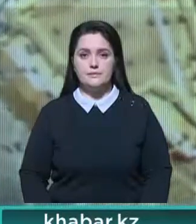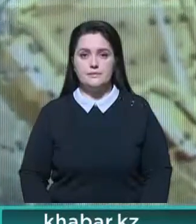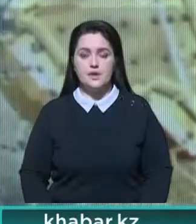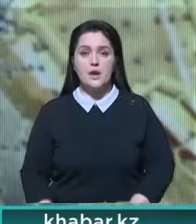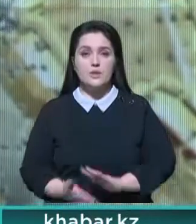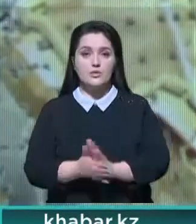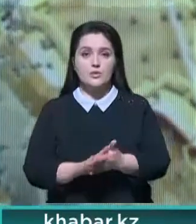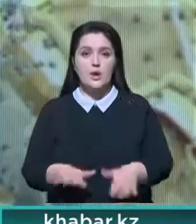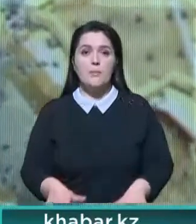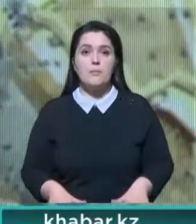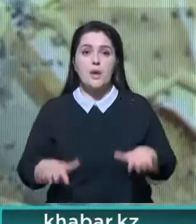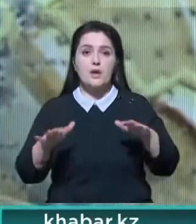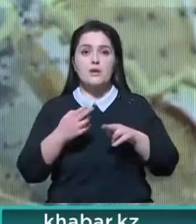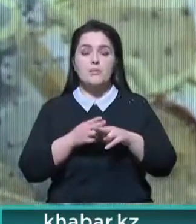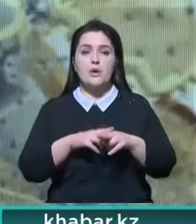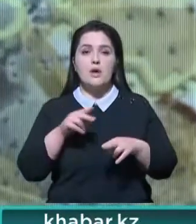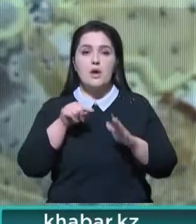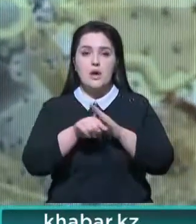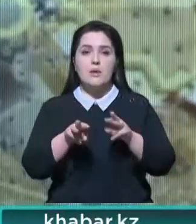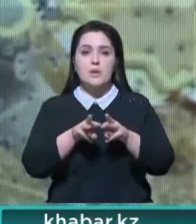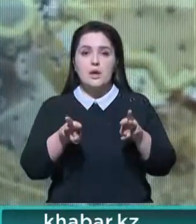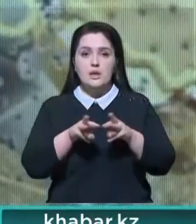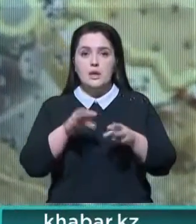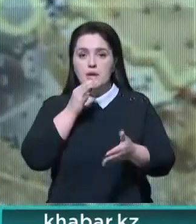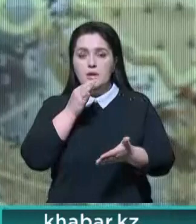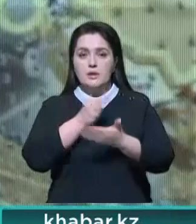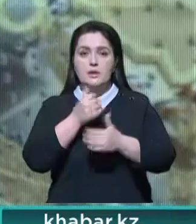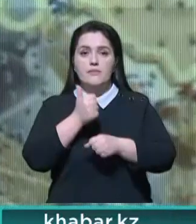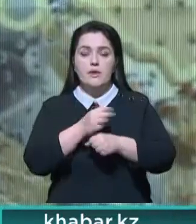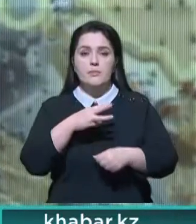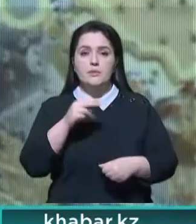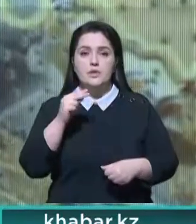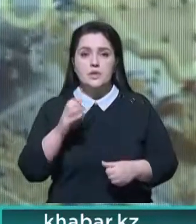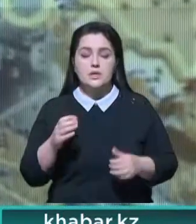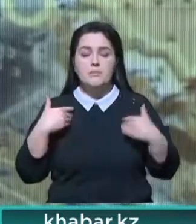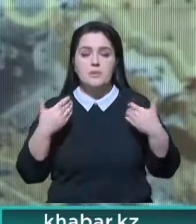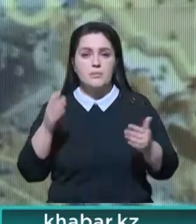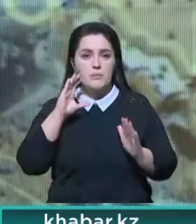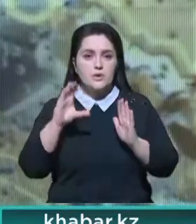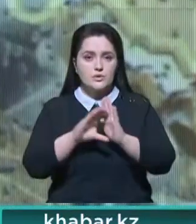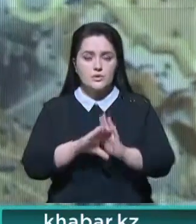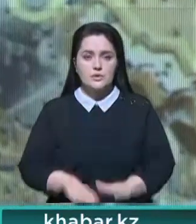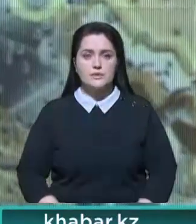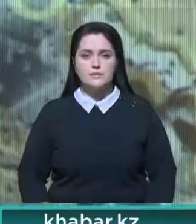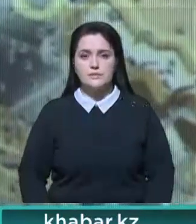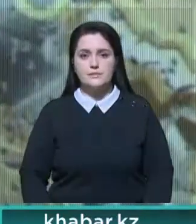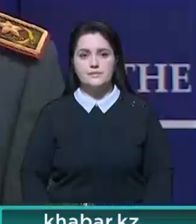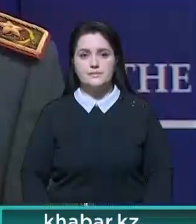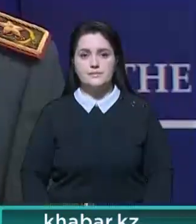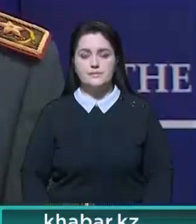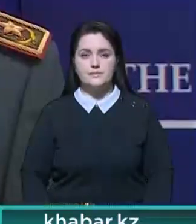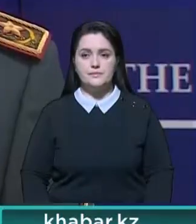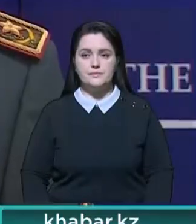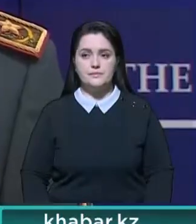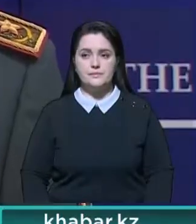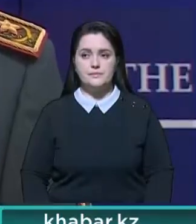Ситуацию с паводками на западе страны сегодня в кулуарах правительства прокомментировал глава МЧС. Предлагаю послушать. У